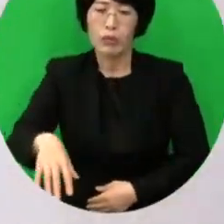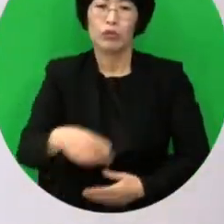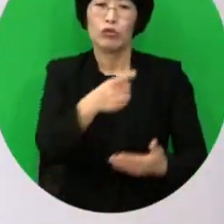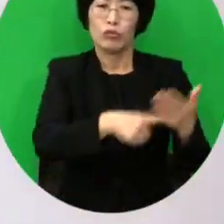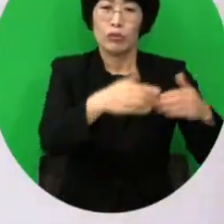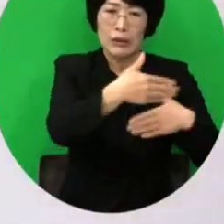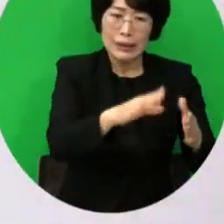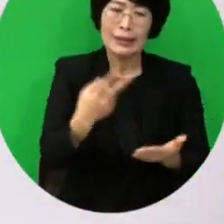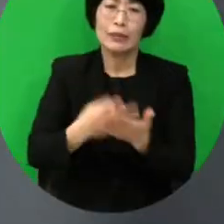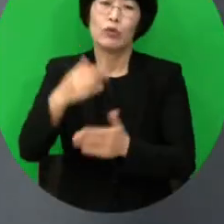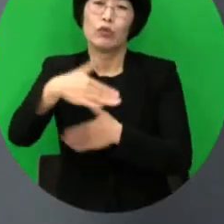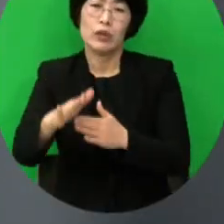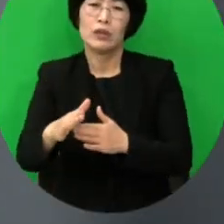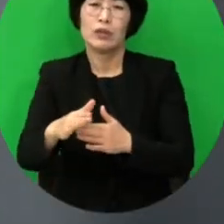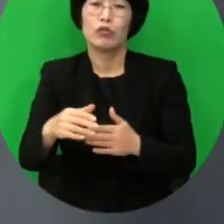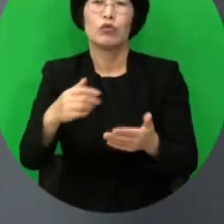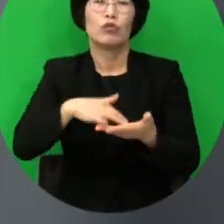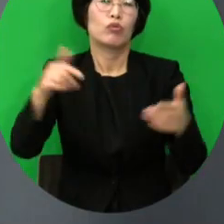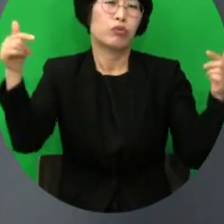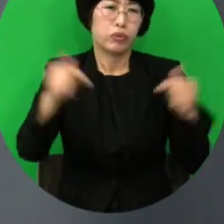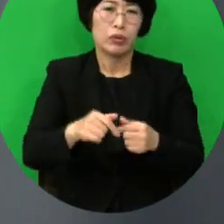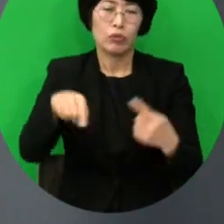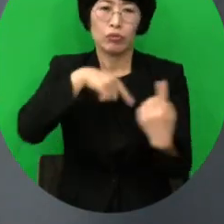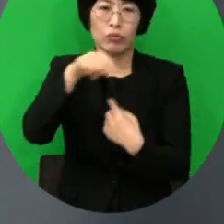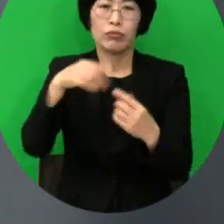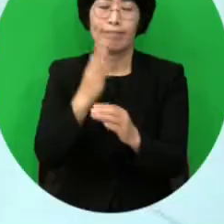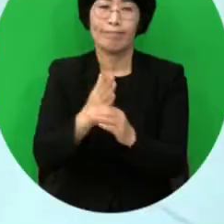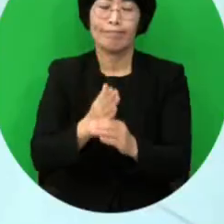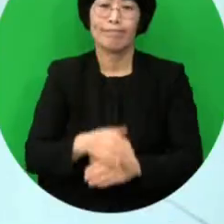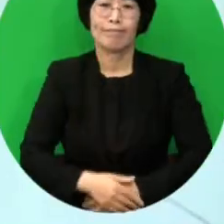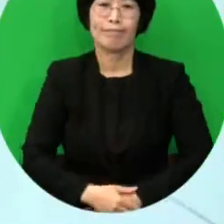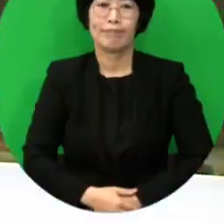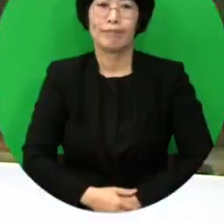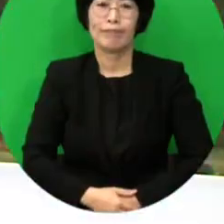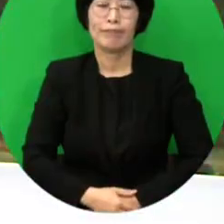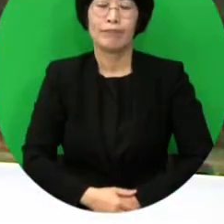수술실과 입원실을 축소해 운영하고 있습니다.